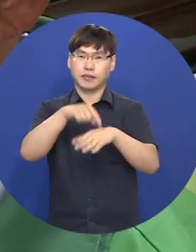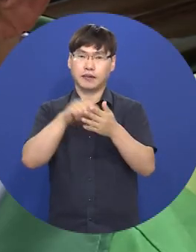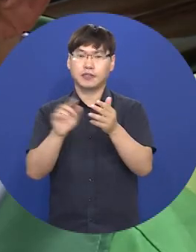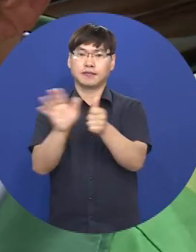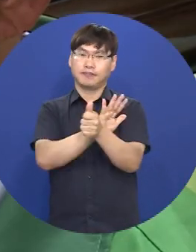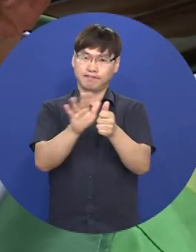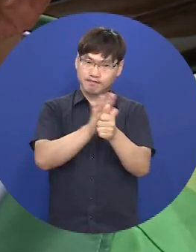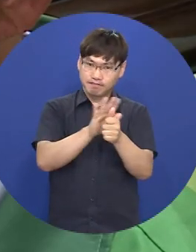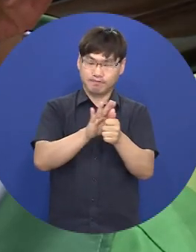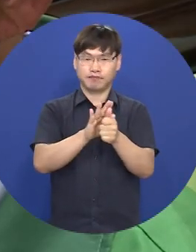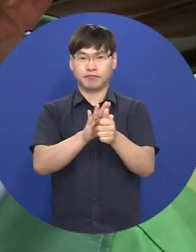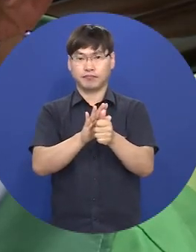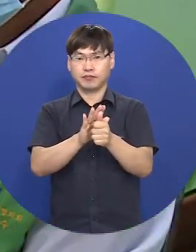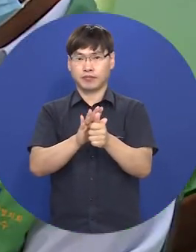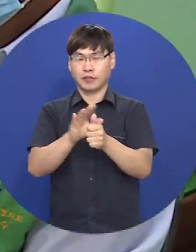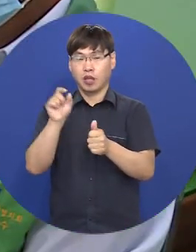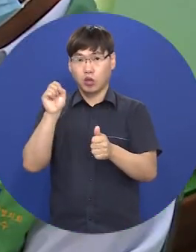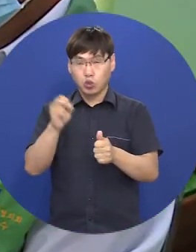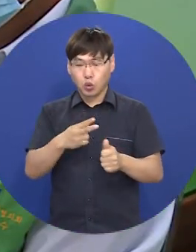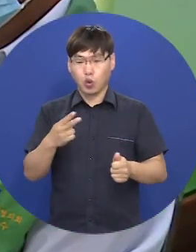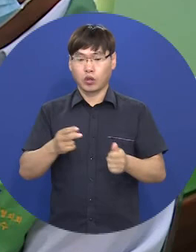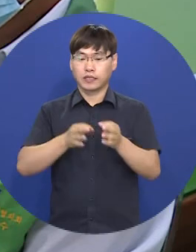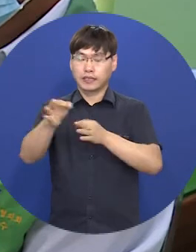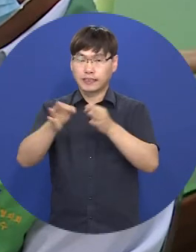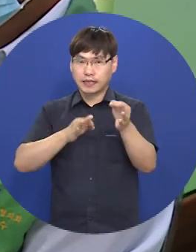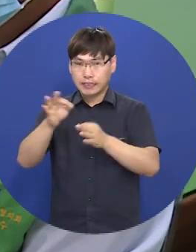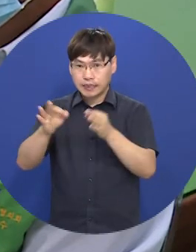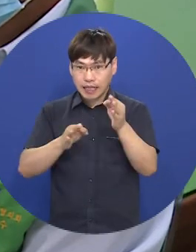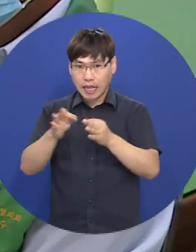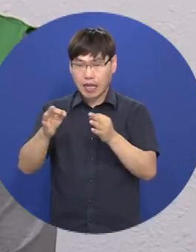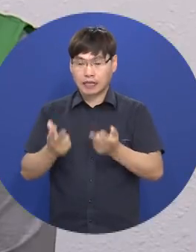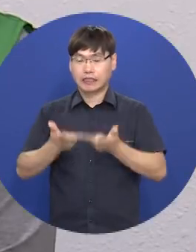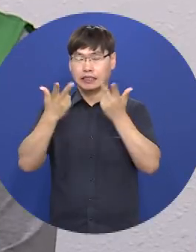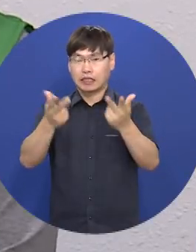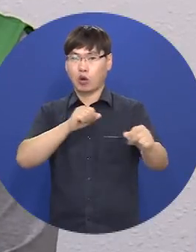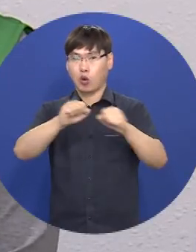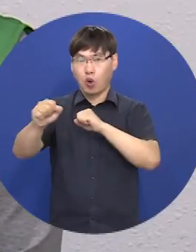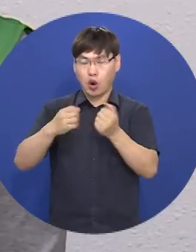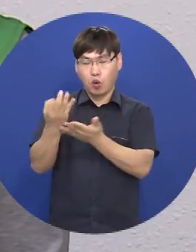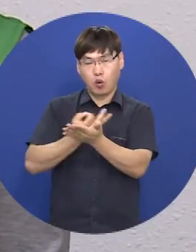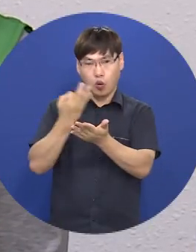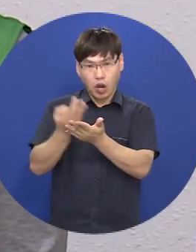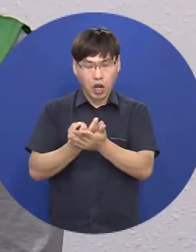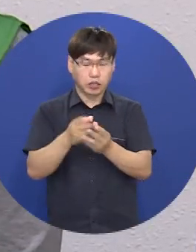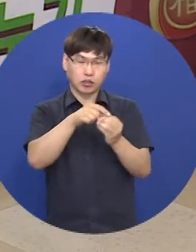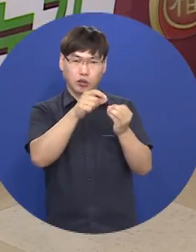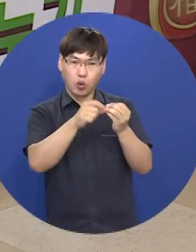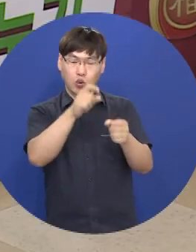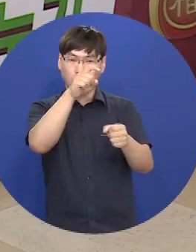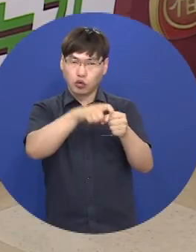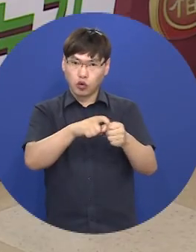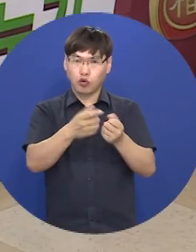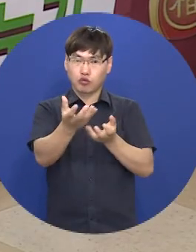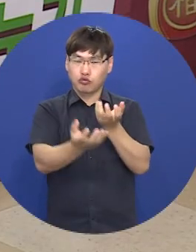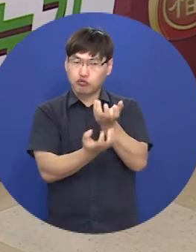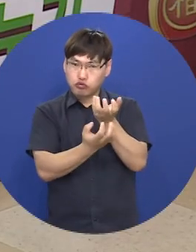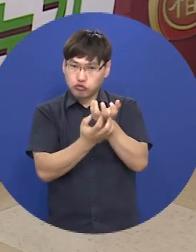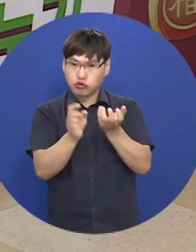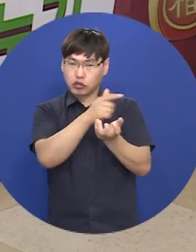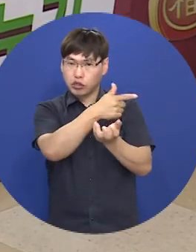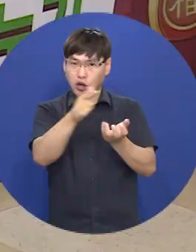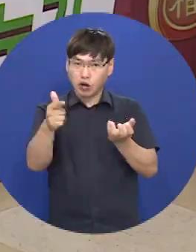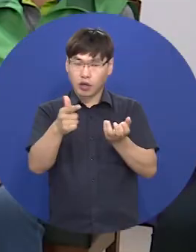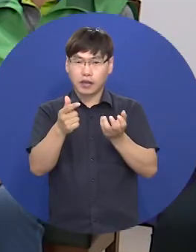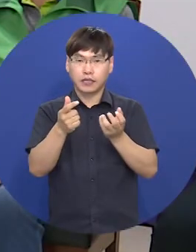또한 지난해 나눔 장터를 운영해 얻은 수익금으로 소외 이웃에게 떡국떡과 라면 등을 전달하며 큰 호응을 얻은 쌀